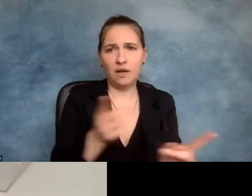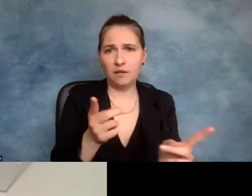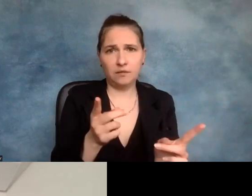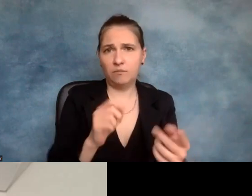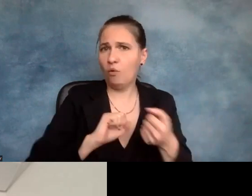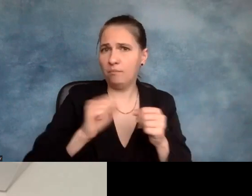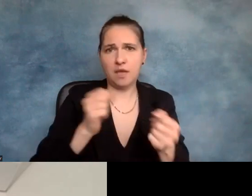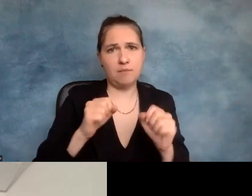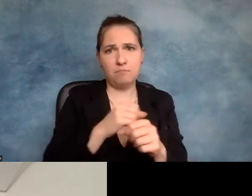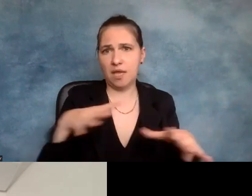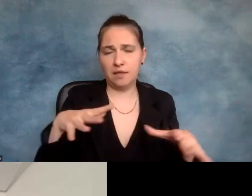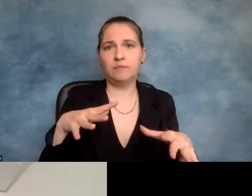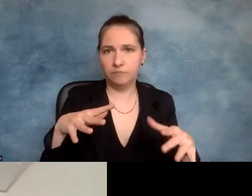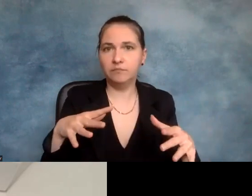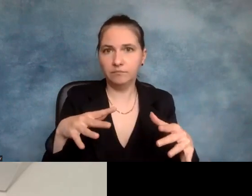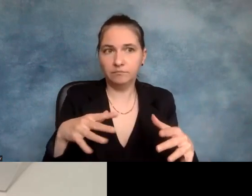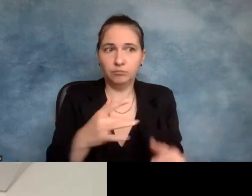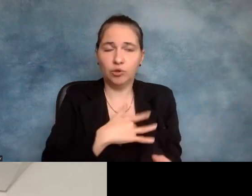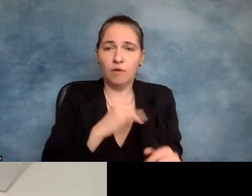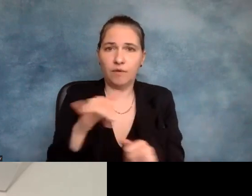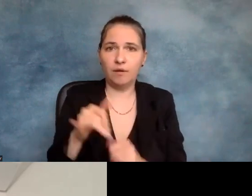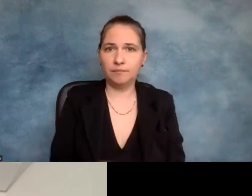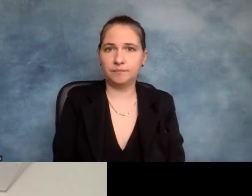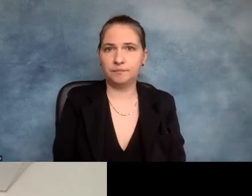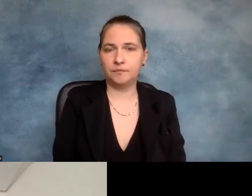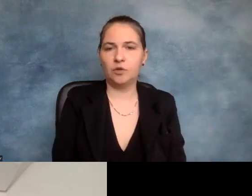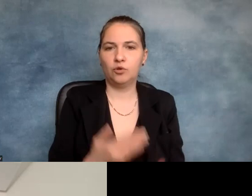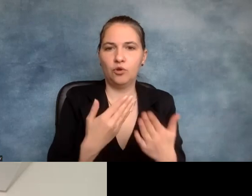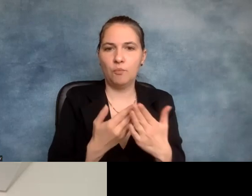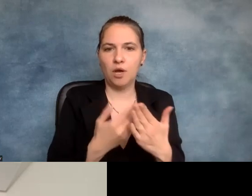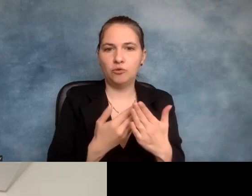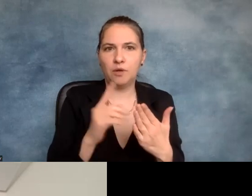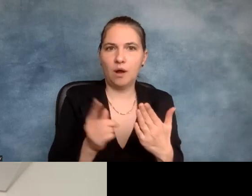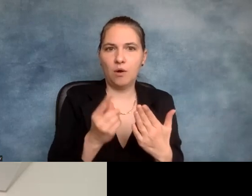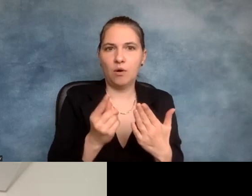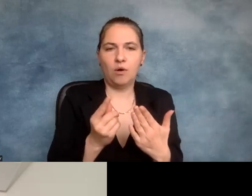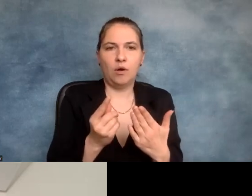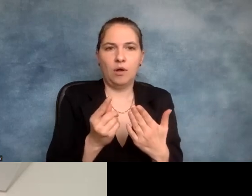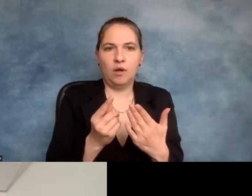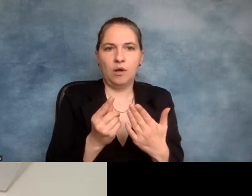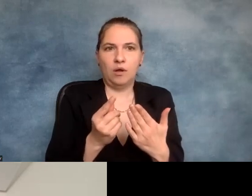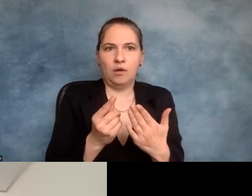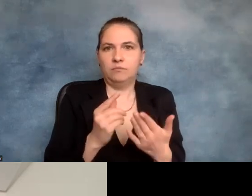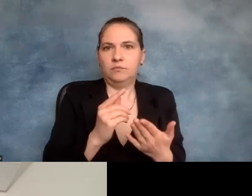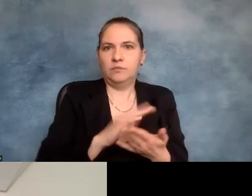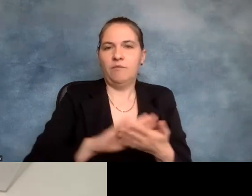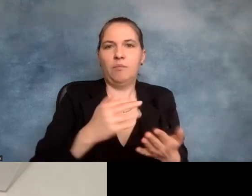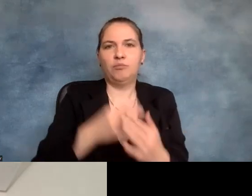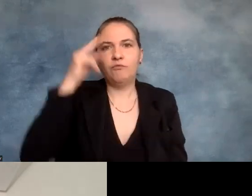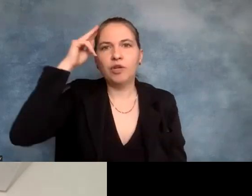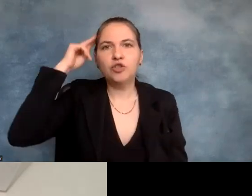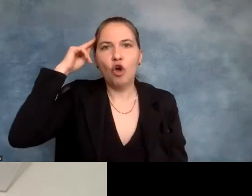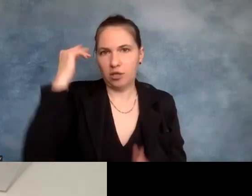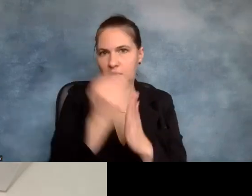mobilen Medien betroffen, die damit beteiligt sind, zum Beispiel auch einfach nur, um einen Termin online mit dem Friseur